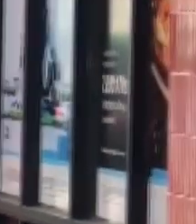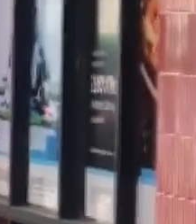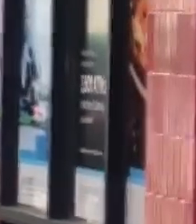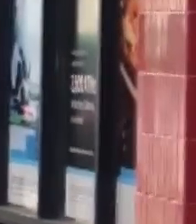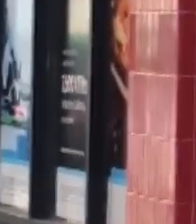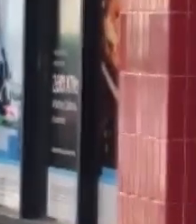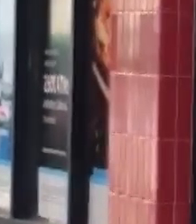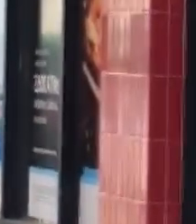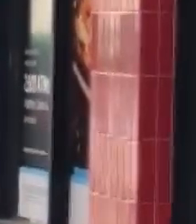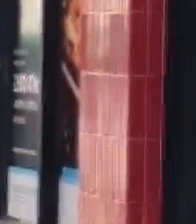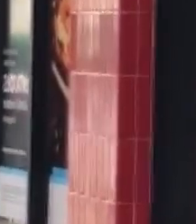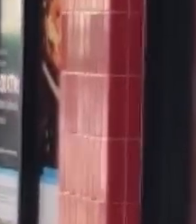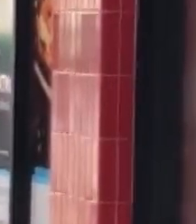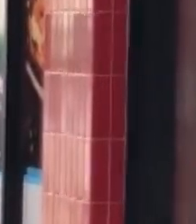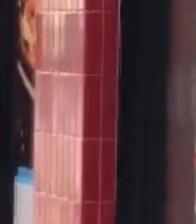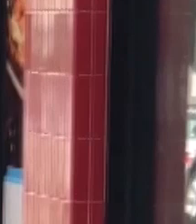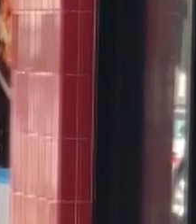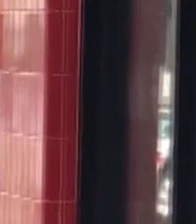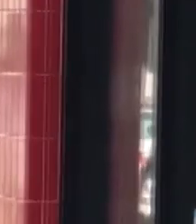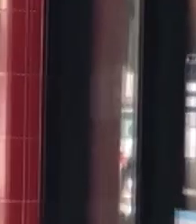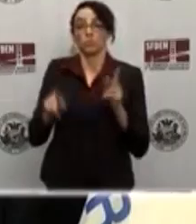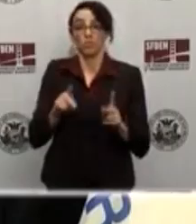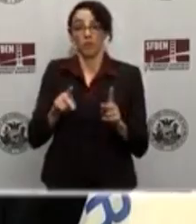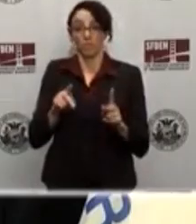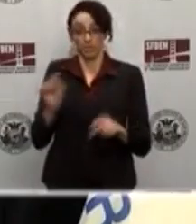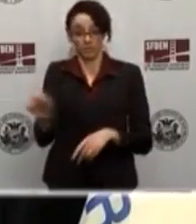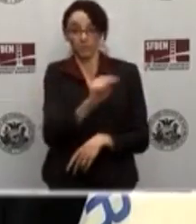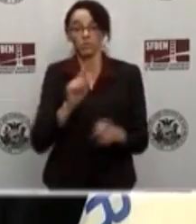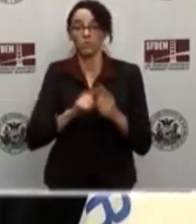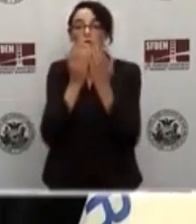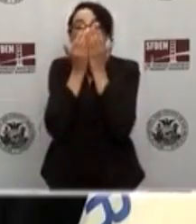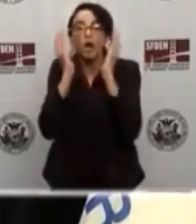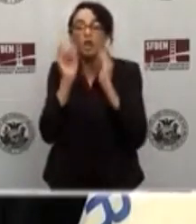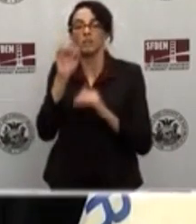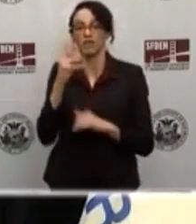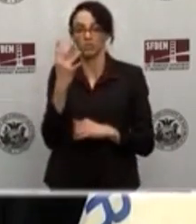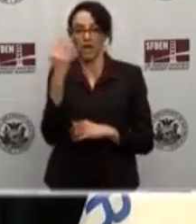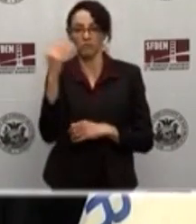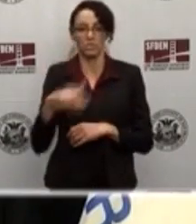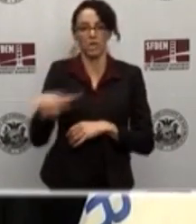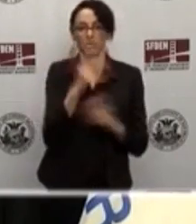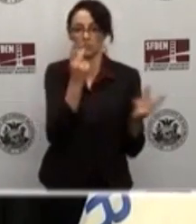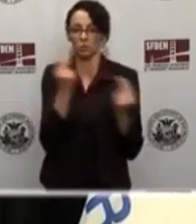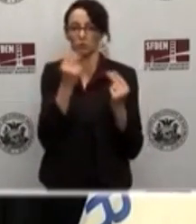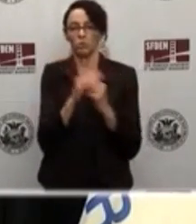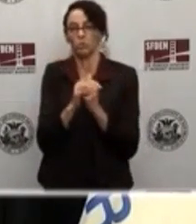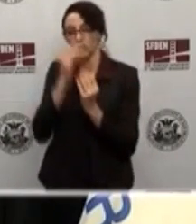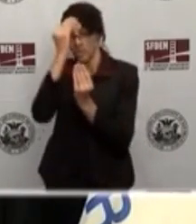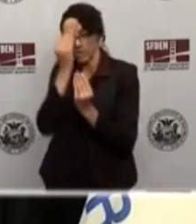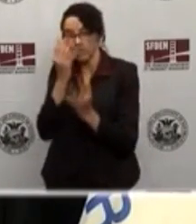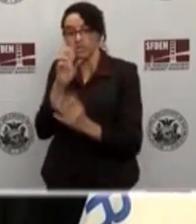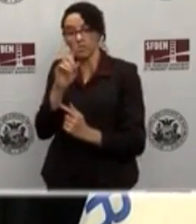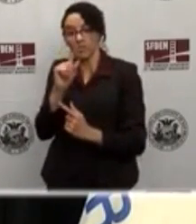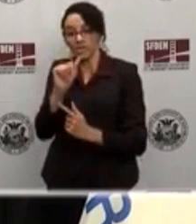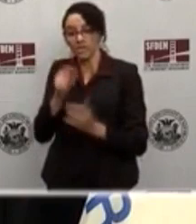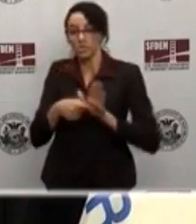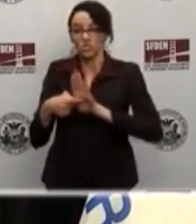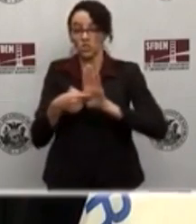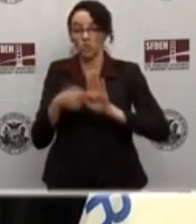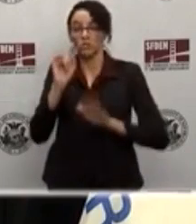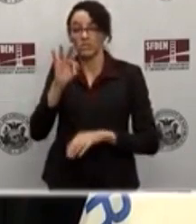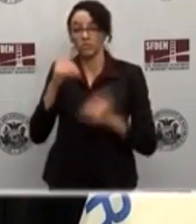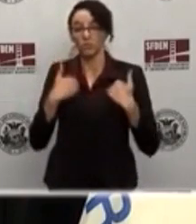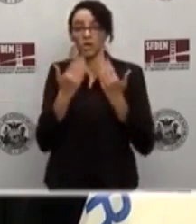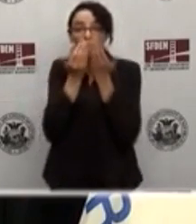应戴口罩或用布遮住口和鼻子。 Data shows that cloth face coverings, when combined with physical distance and